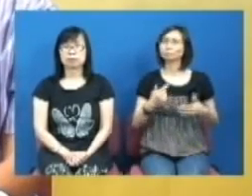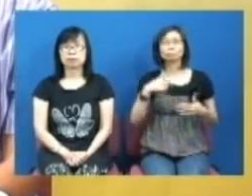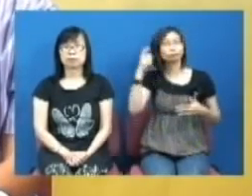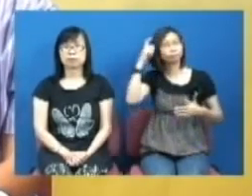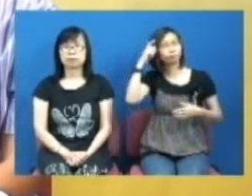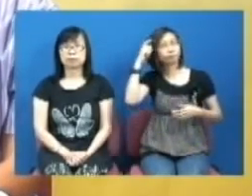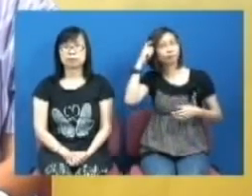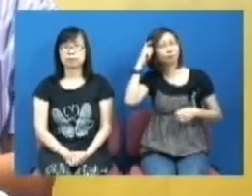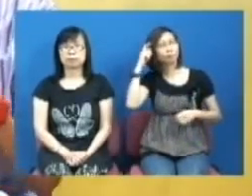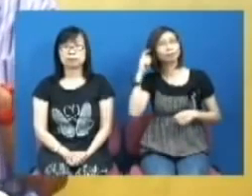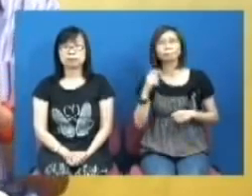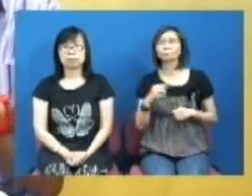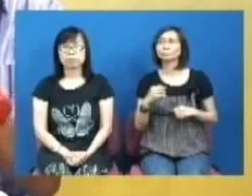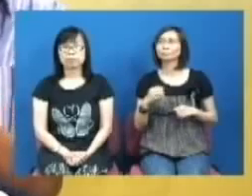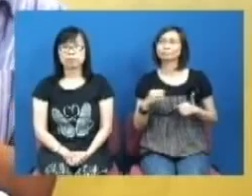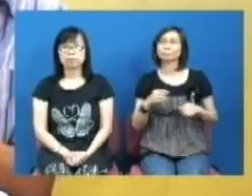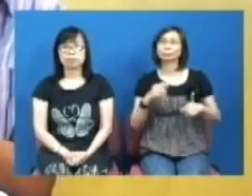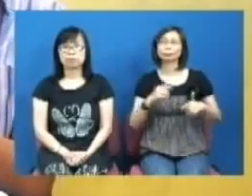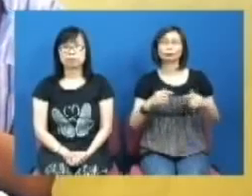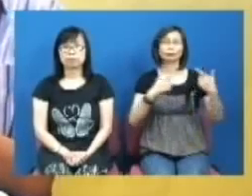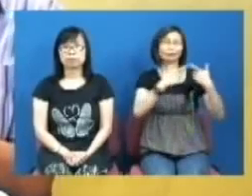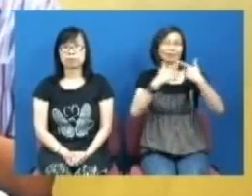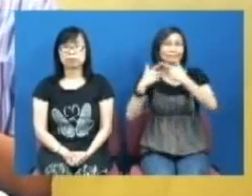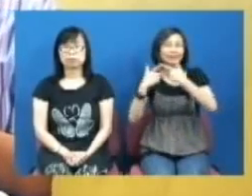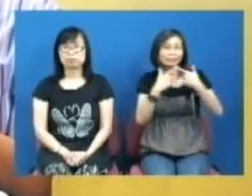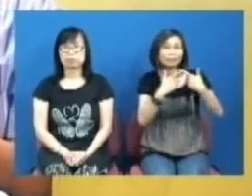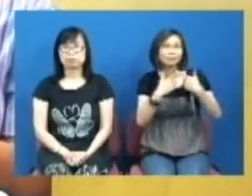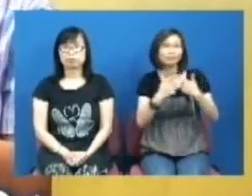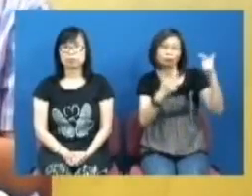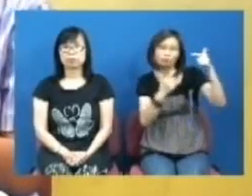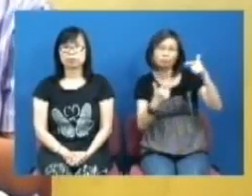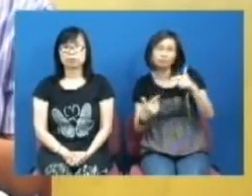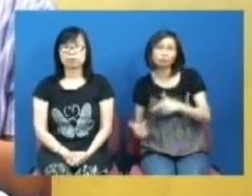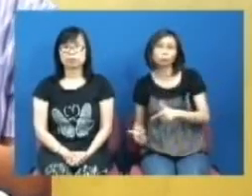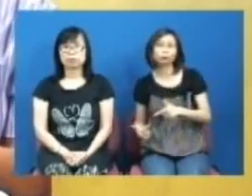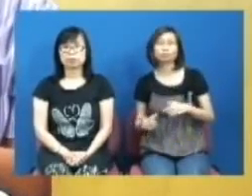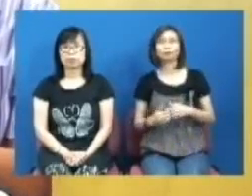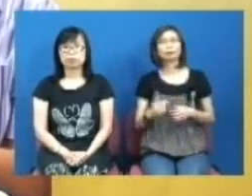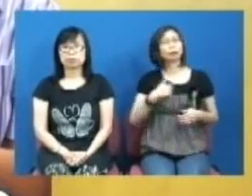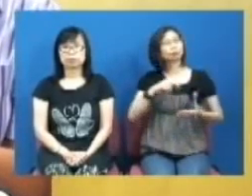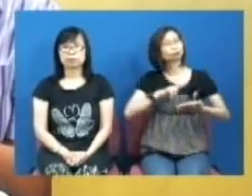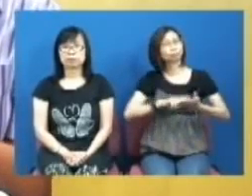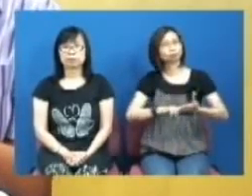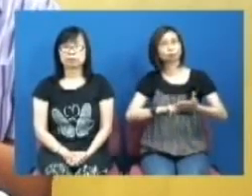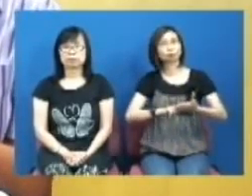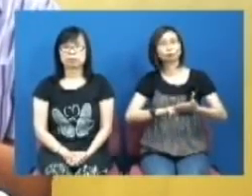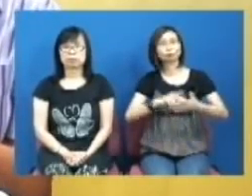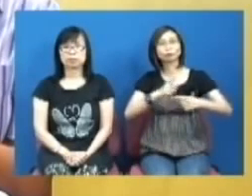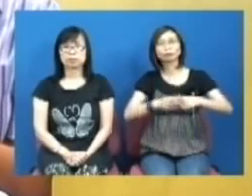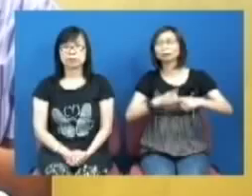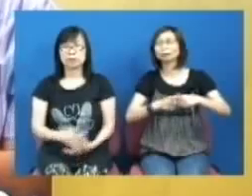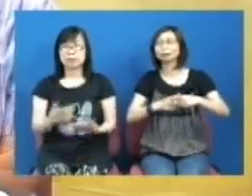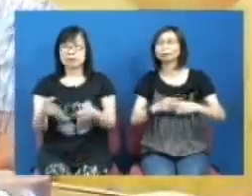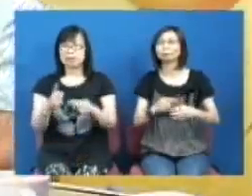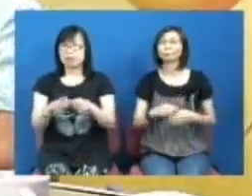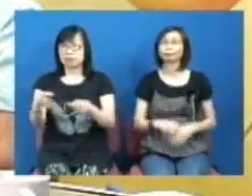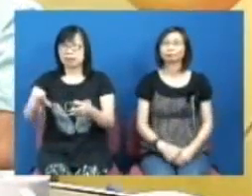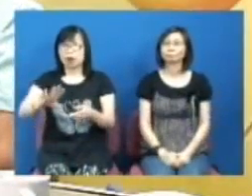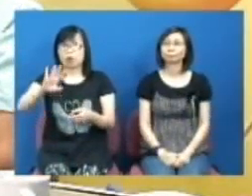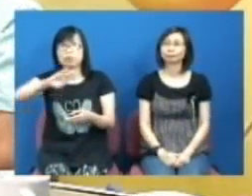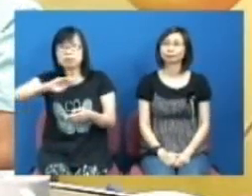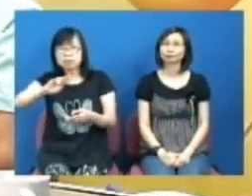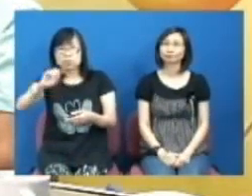即係依一個爭啊，或者依個爭論咁繼續落去啦。咁其實我相信其實即 係咁，你其實你翻轉頭，你